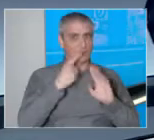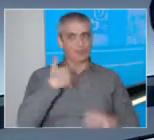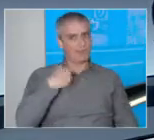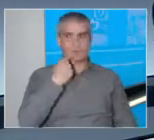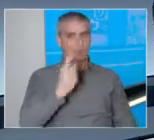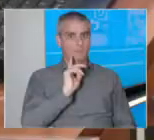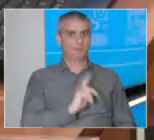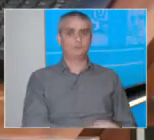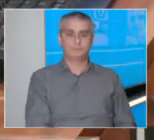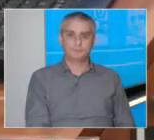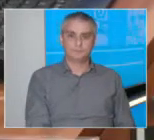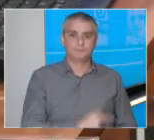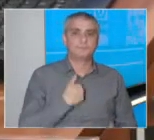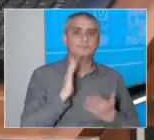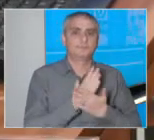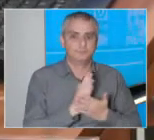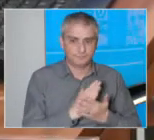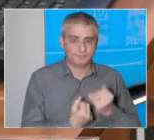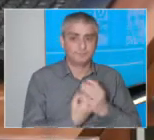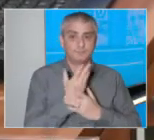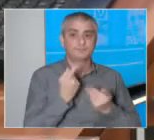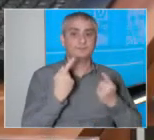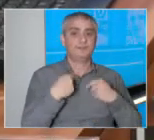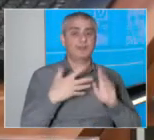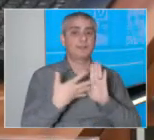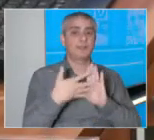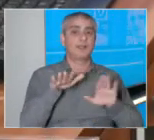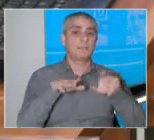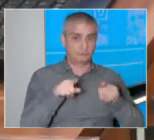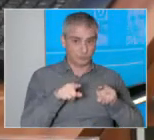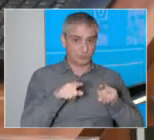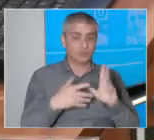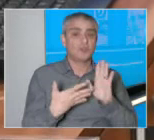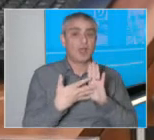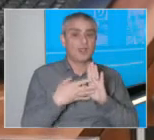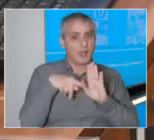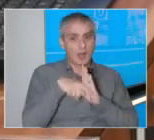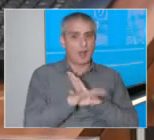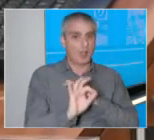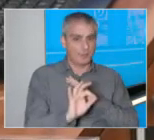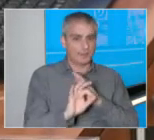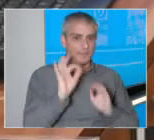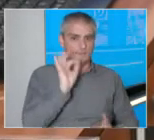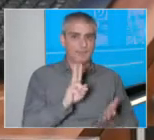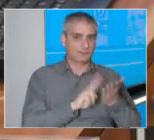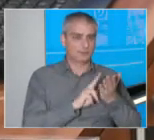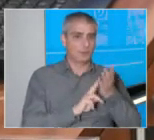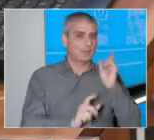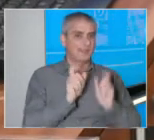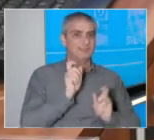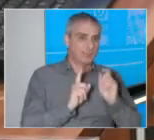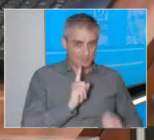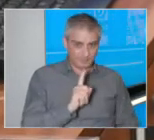לומר. החלטתי להקים ועדת בדיקה ממשלתית שתחקור לעומק את הפגיעה בזכויות